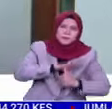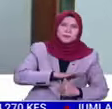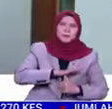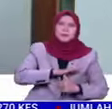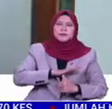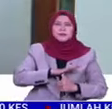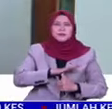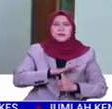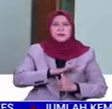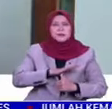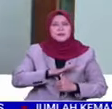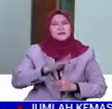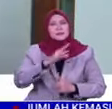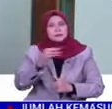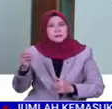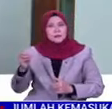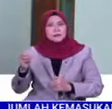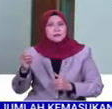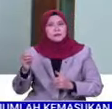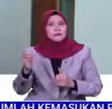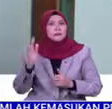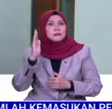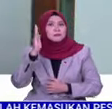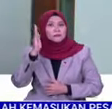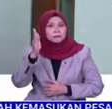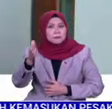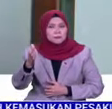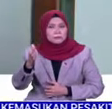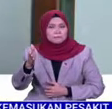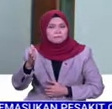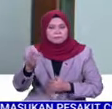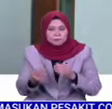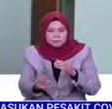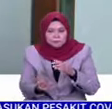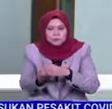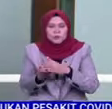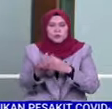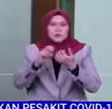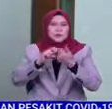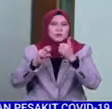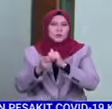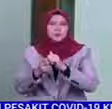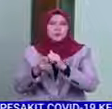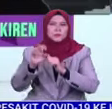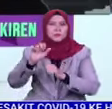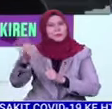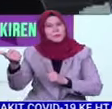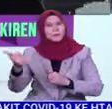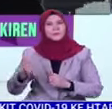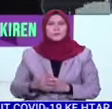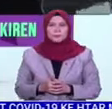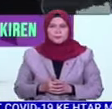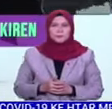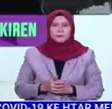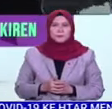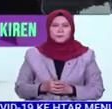stres, dan ini akan menyebabkan isu-isu lain untuk mereka ni lah.